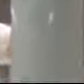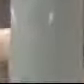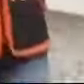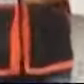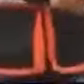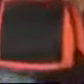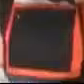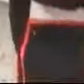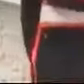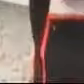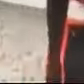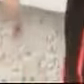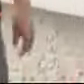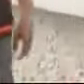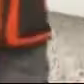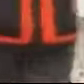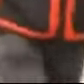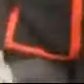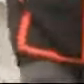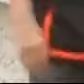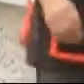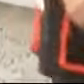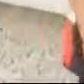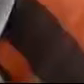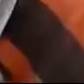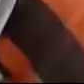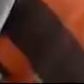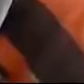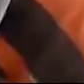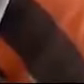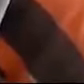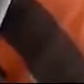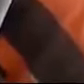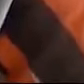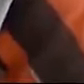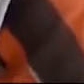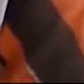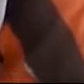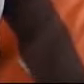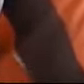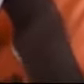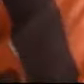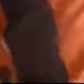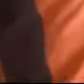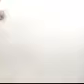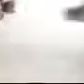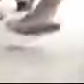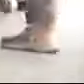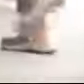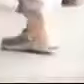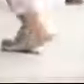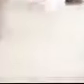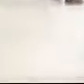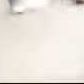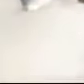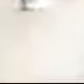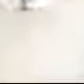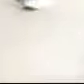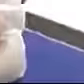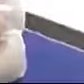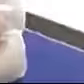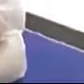ากหลายถ้าเราสู้ถ้าเราสร้างอย่างเดียว